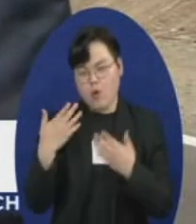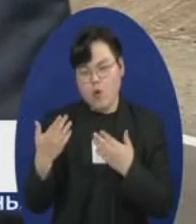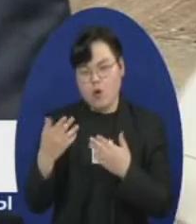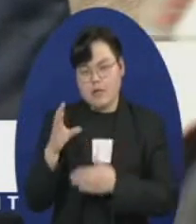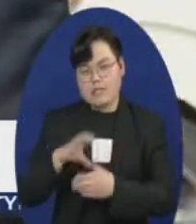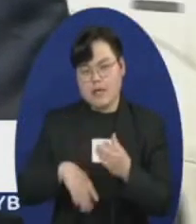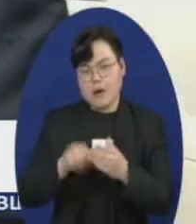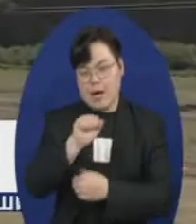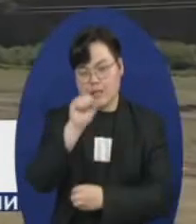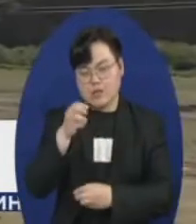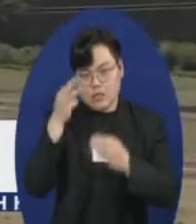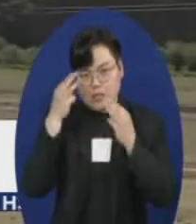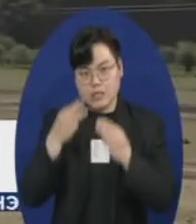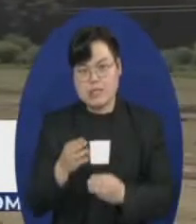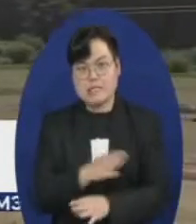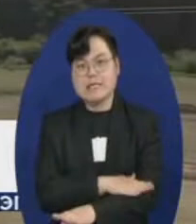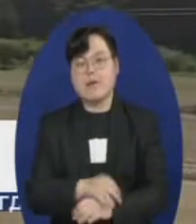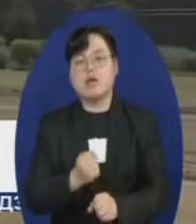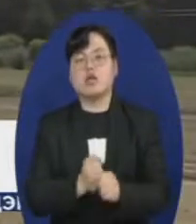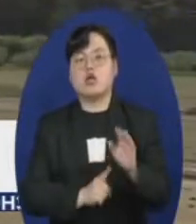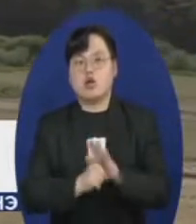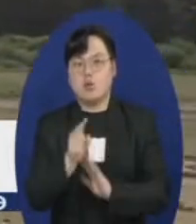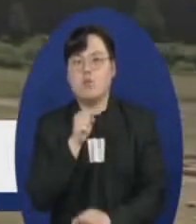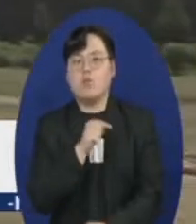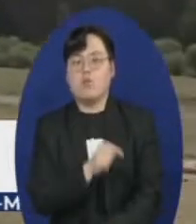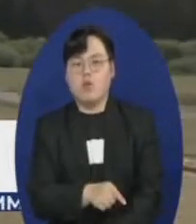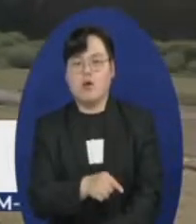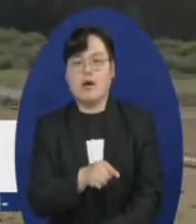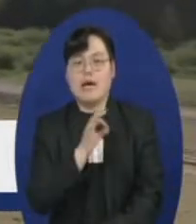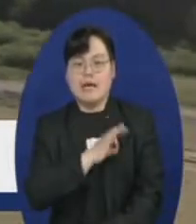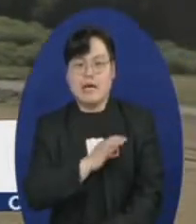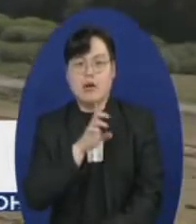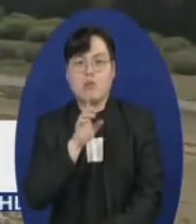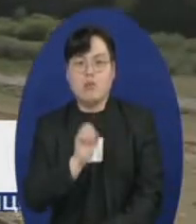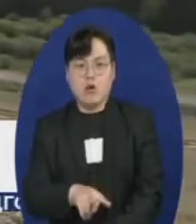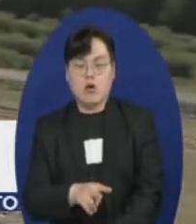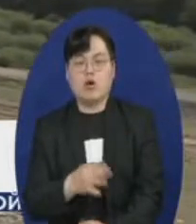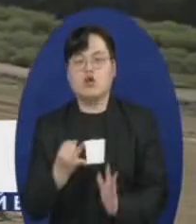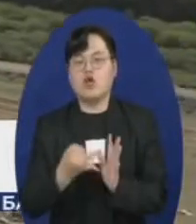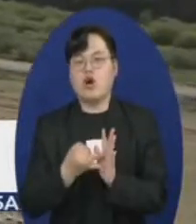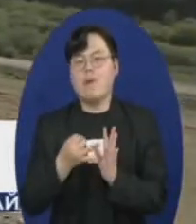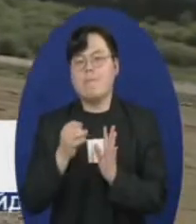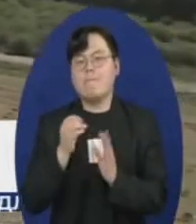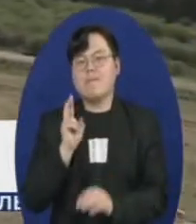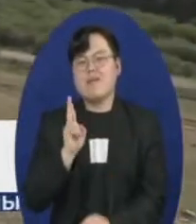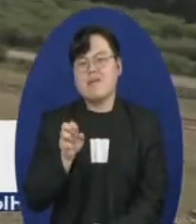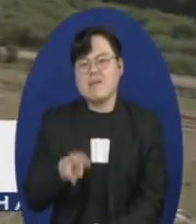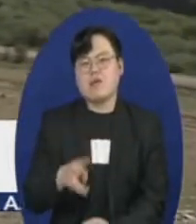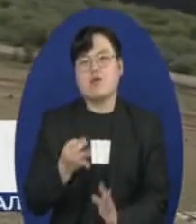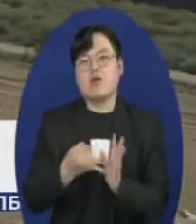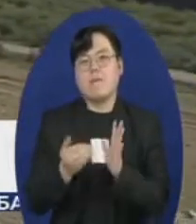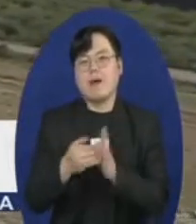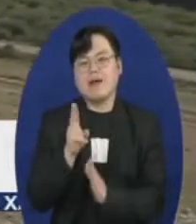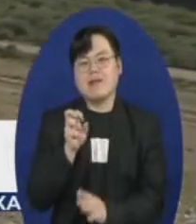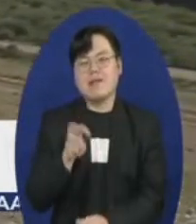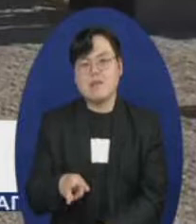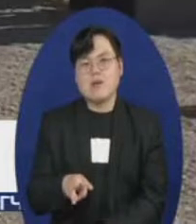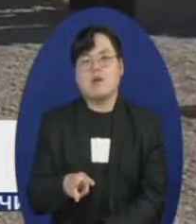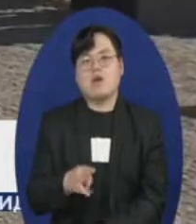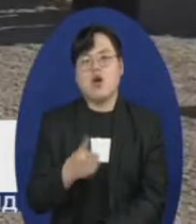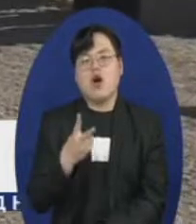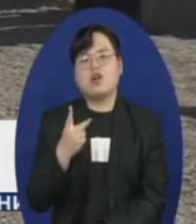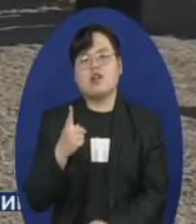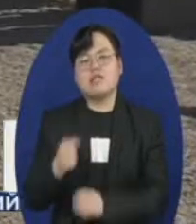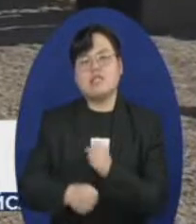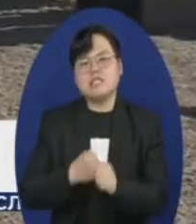асуудал шийдэгснээр энэ зам анх эхэлсэн. Загастан давааны замыг ашиглалтанд оруулснаар 7000 гаруй км үргэлжилсэн мянганы зам төслийн их бүтээн